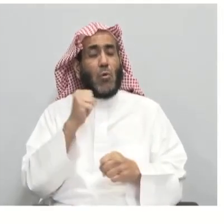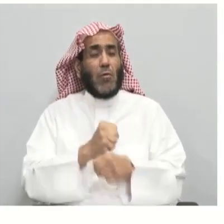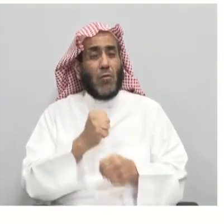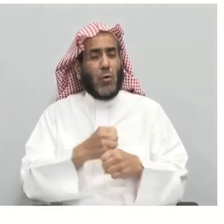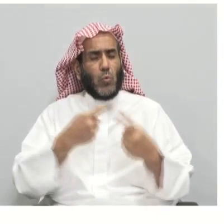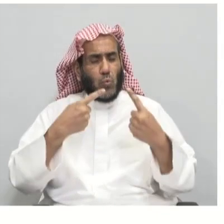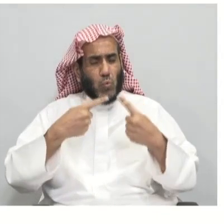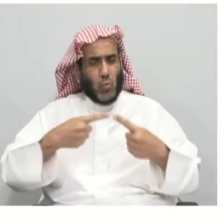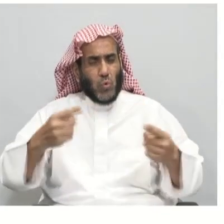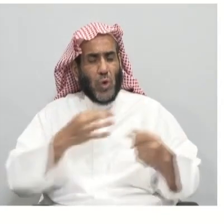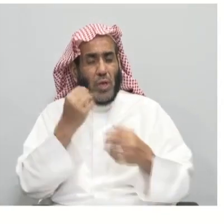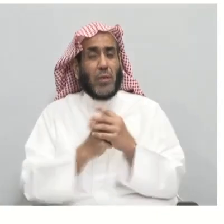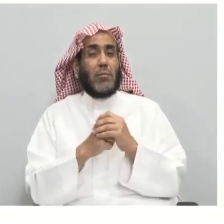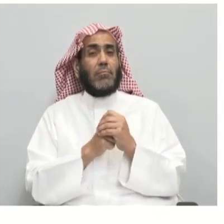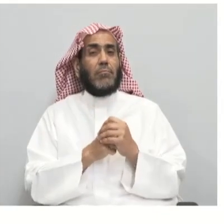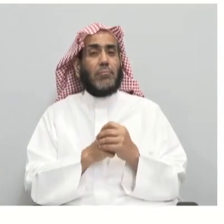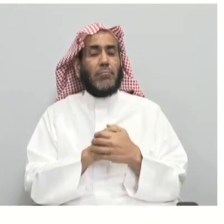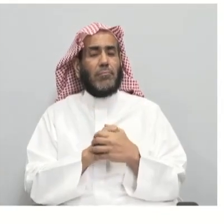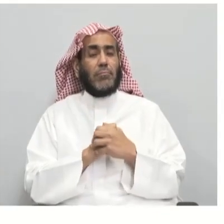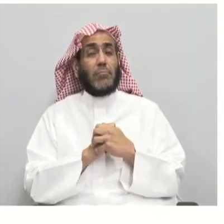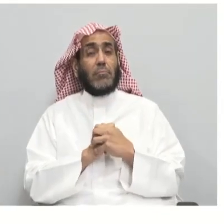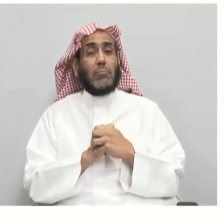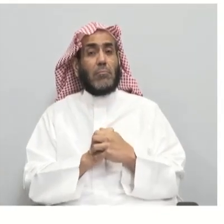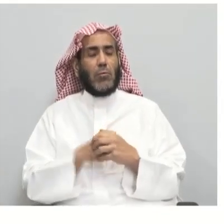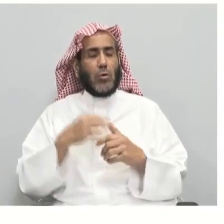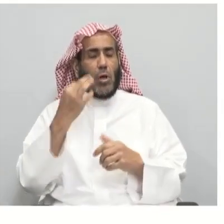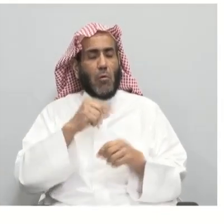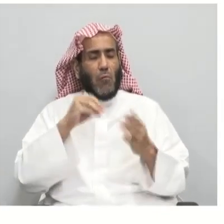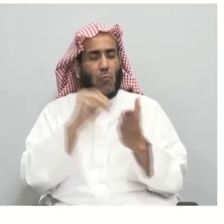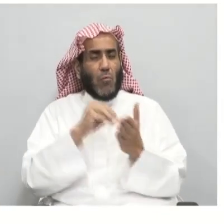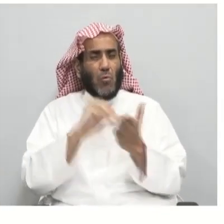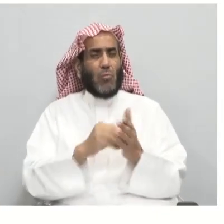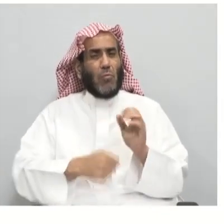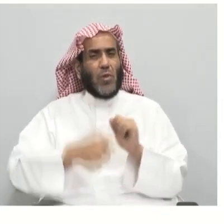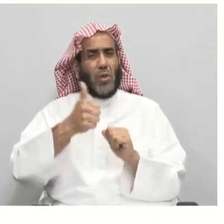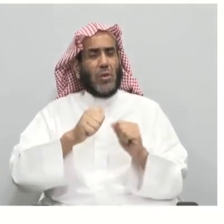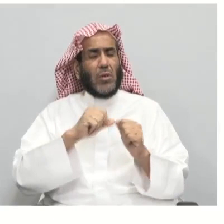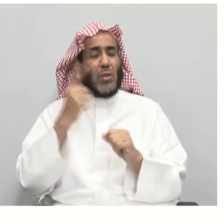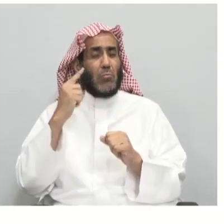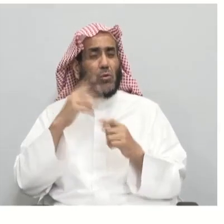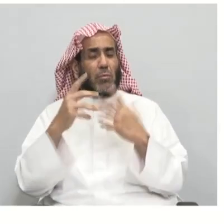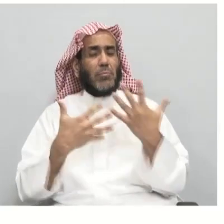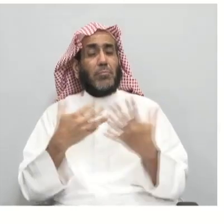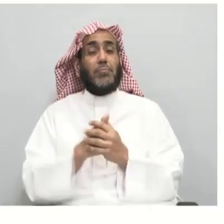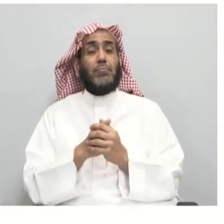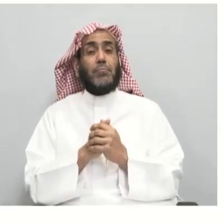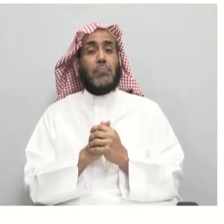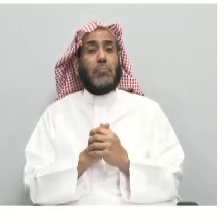على استمراريه الحديث بالتكلم في الموضوعات المفضله لدى المستمع